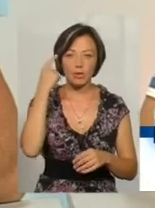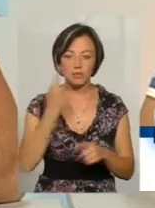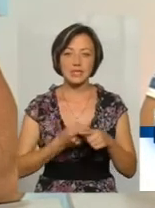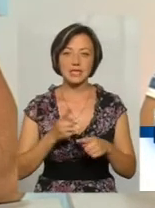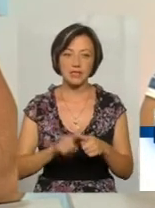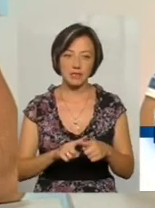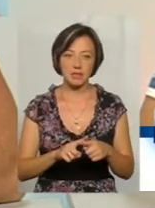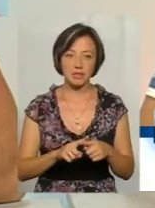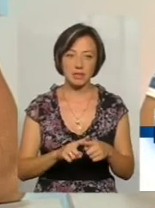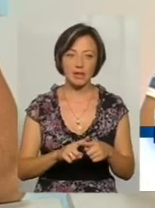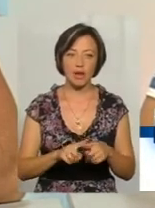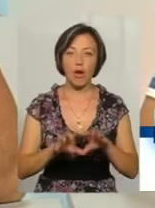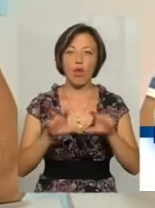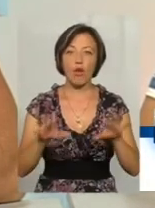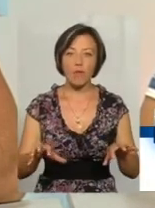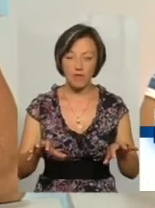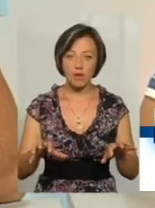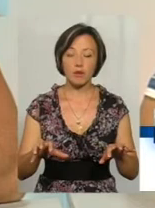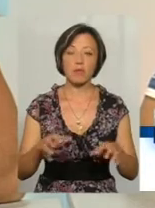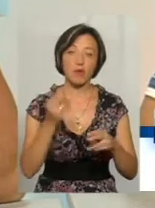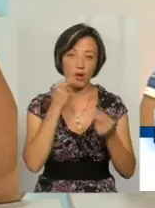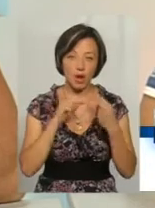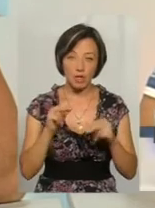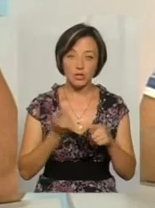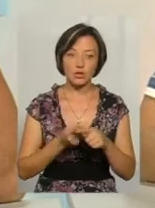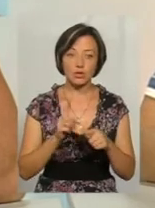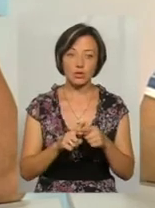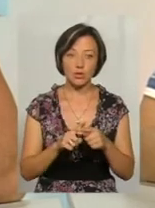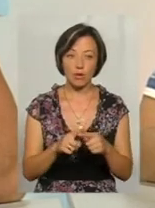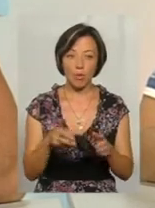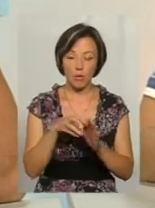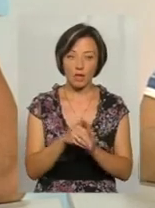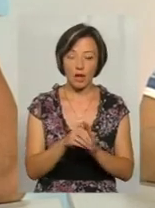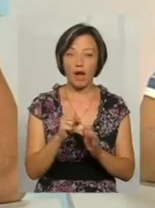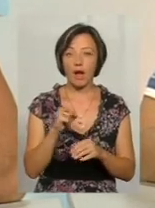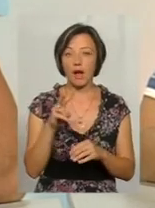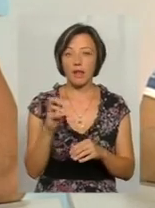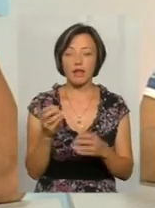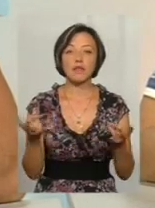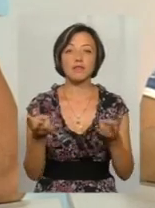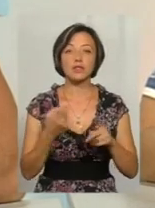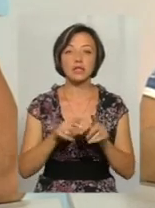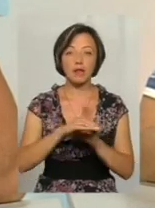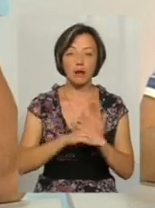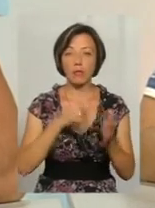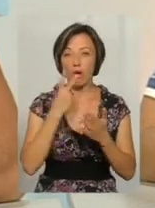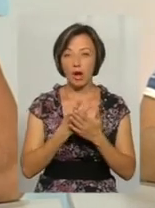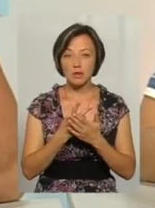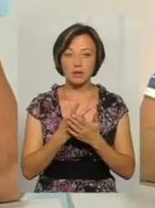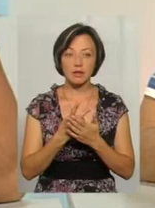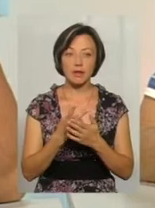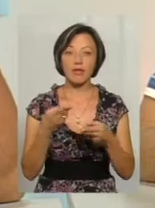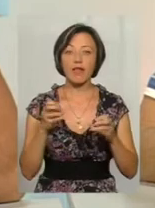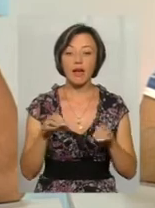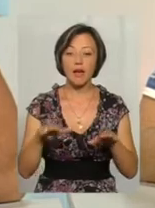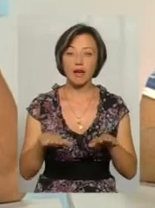оце голові ОДА покращити, от саме цю компоненту. Адже навіщо ці рейтинги? Ці рейтинги показують точки зростання